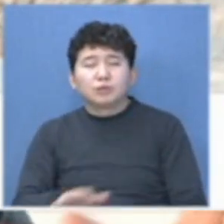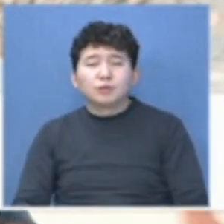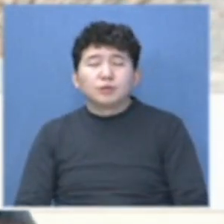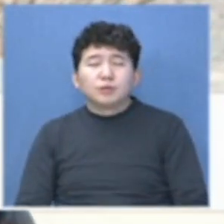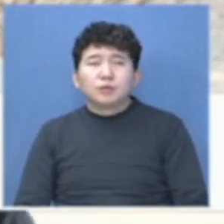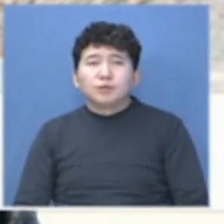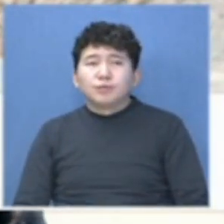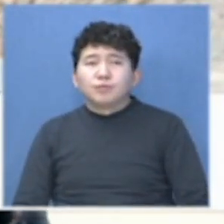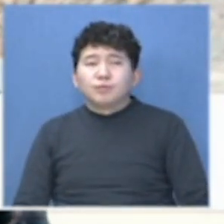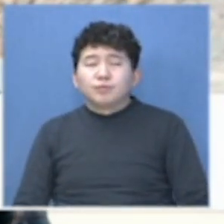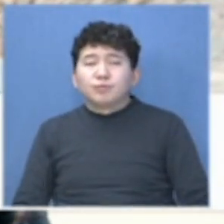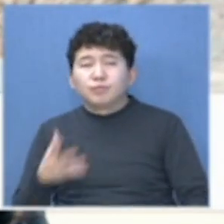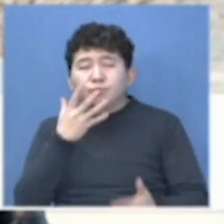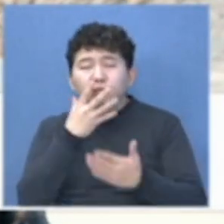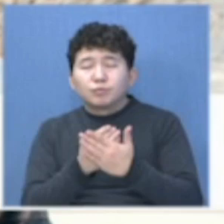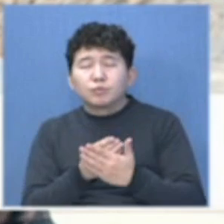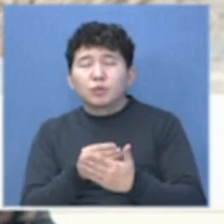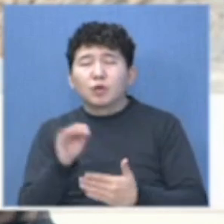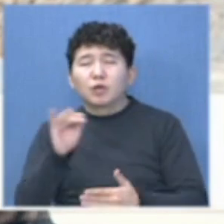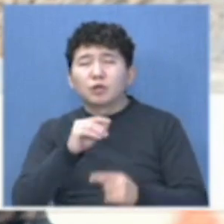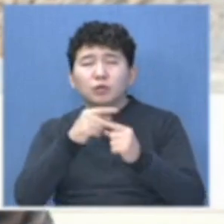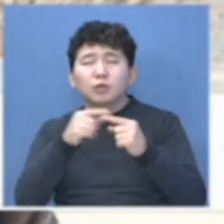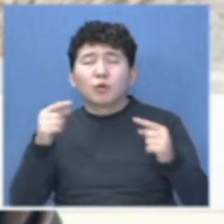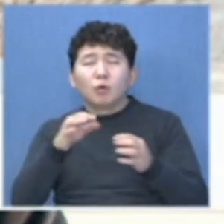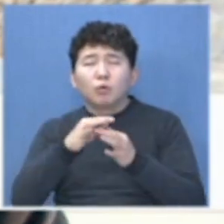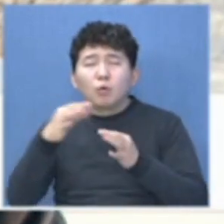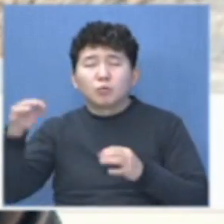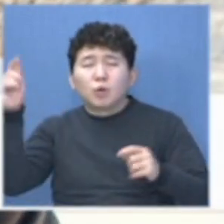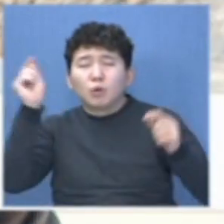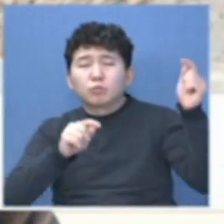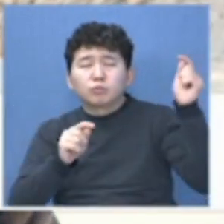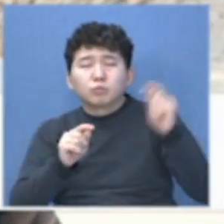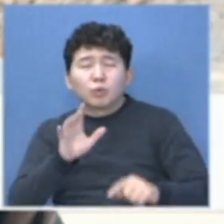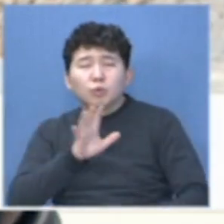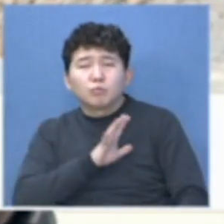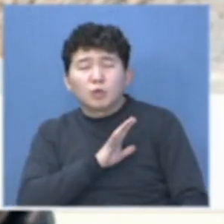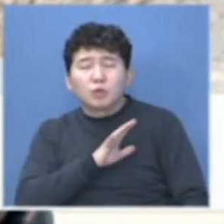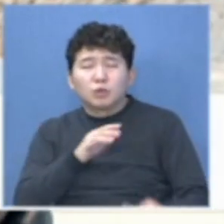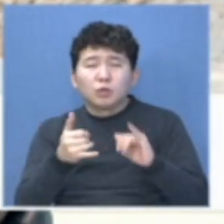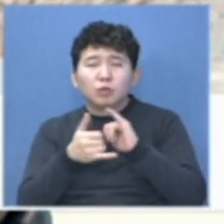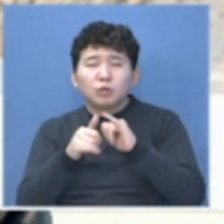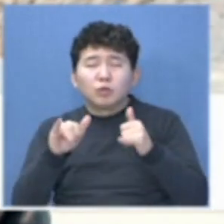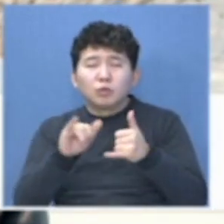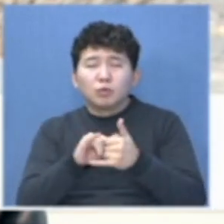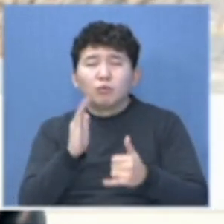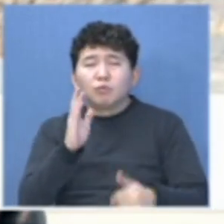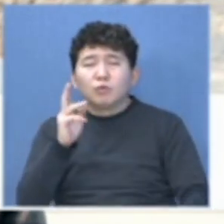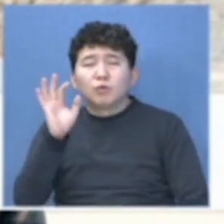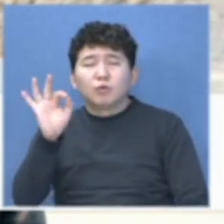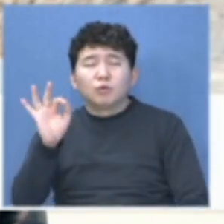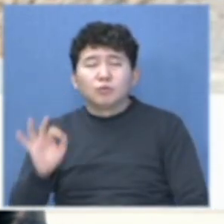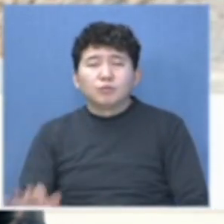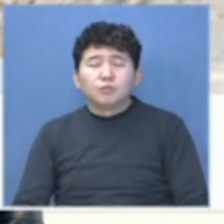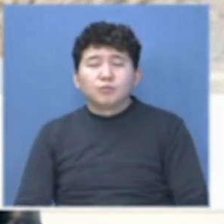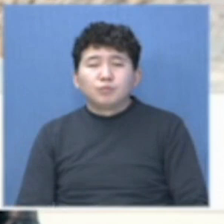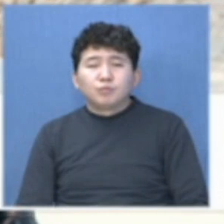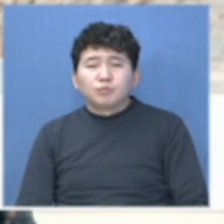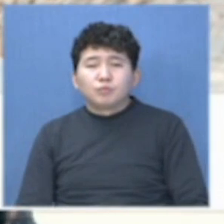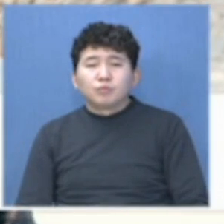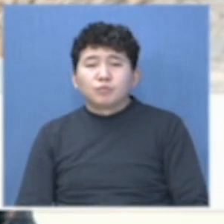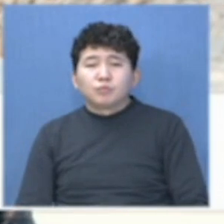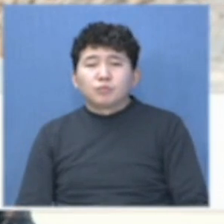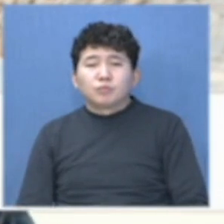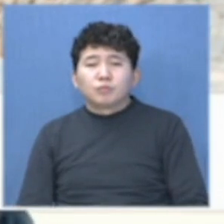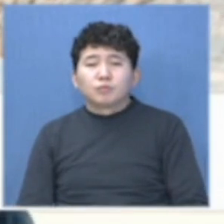өзге облыстардан қонақтар келіп жатыр. Солардың алдында зор бедел болды. Өскемен Шығыс Қазақстан бойынша. Бірінші ашылды. Иә, ашылып,